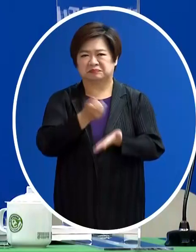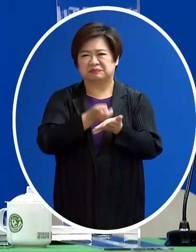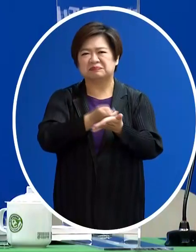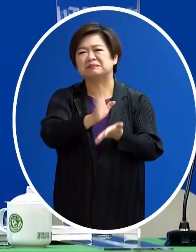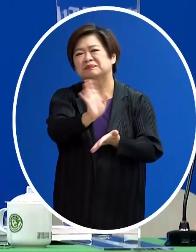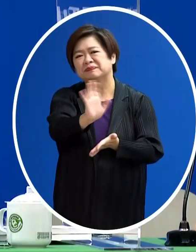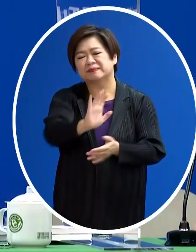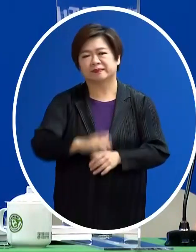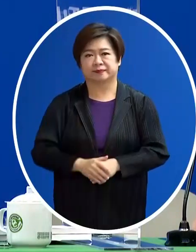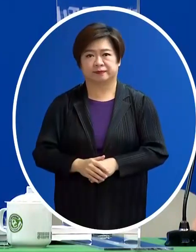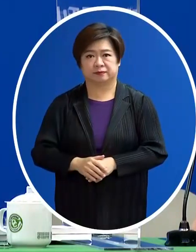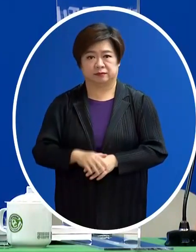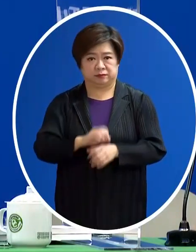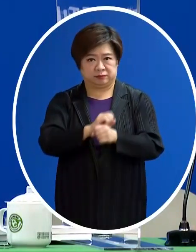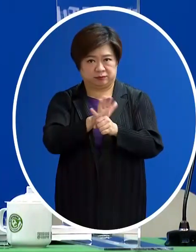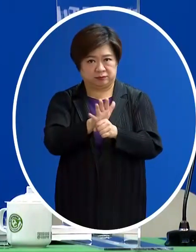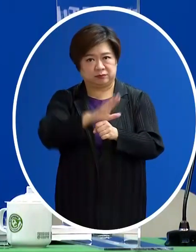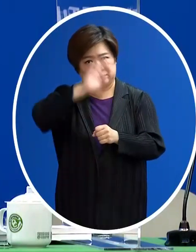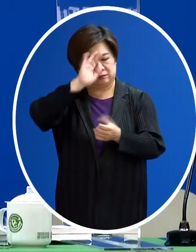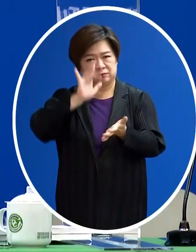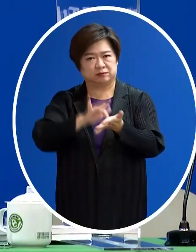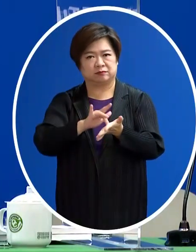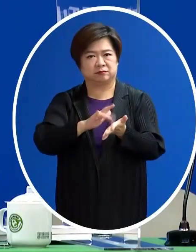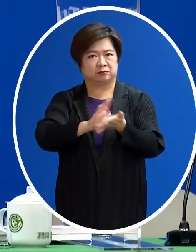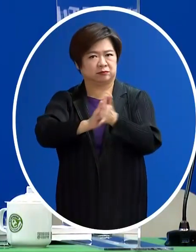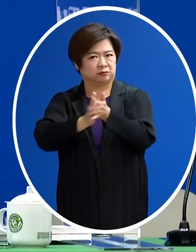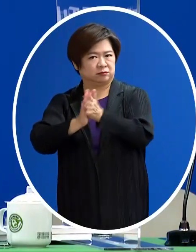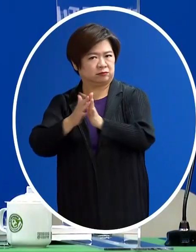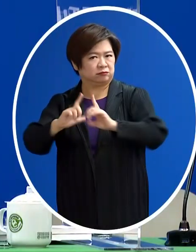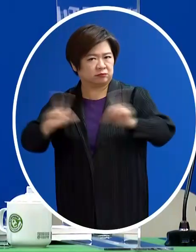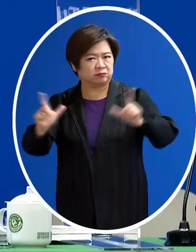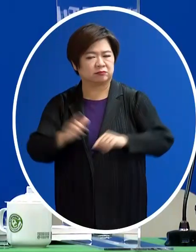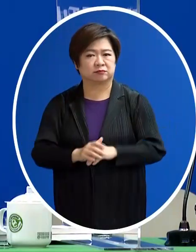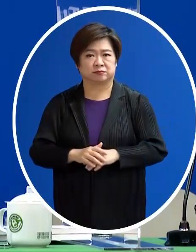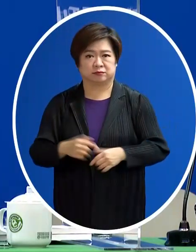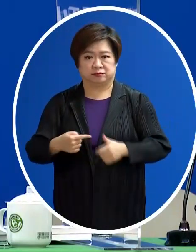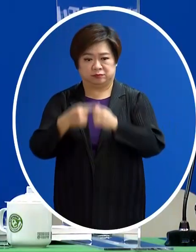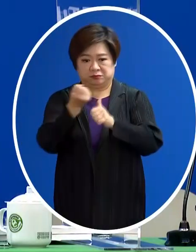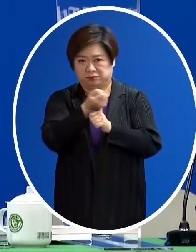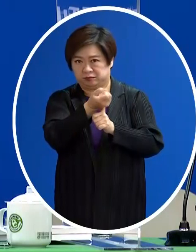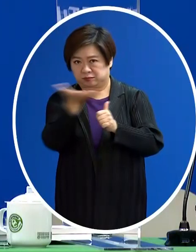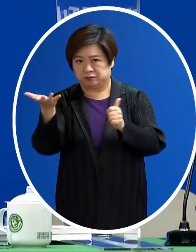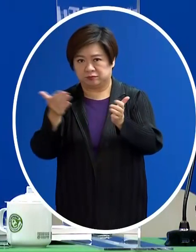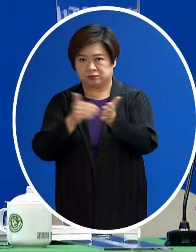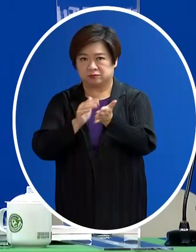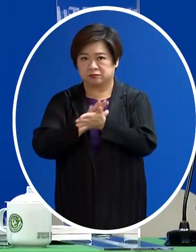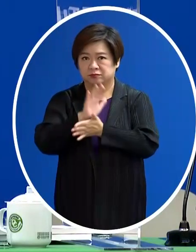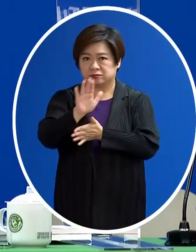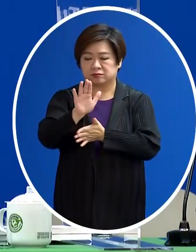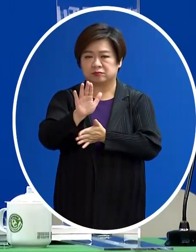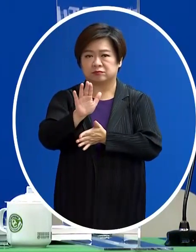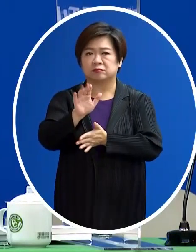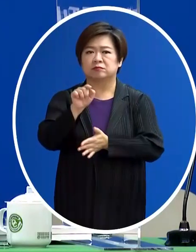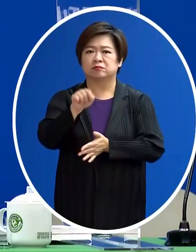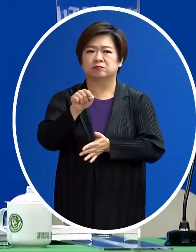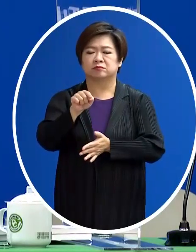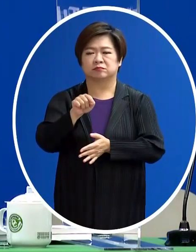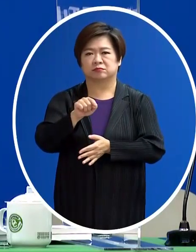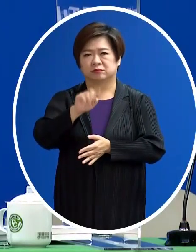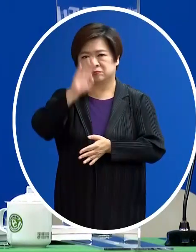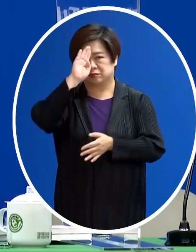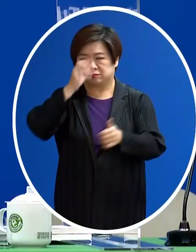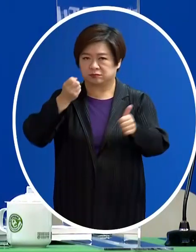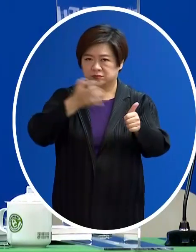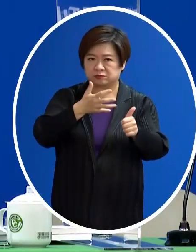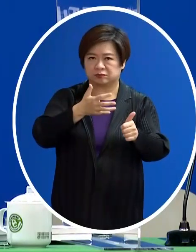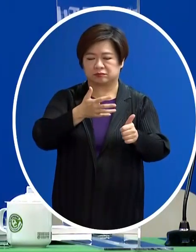道的是，新冠病毒是一个变异非常大的病毒，它第一波流行以后，并不是所有的人都会得到感染或